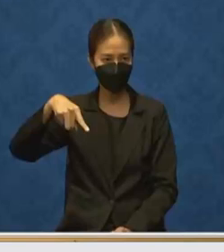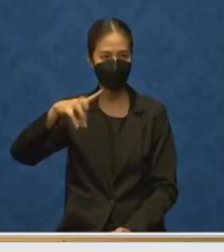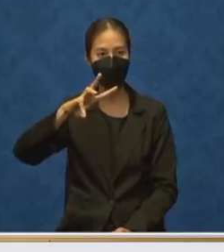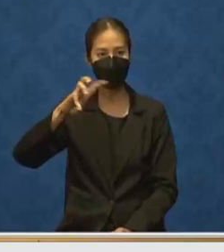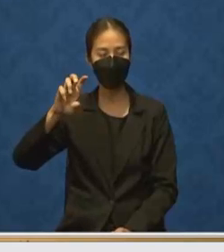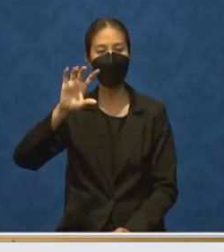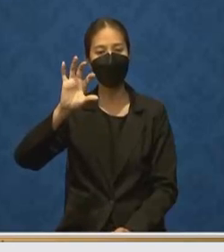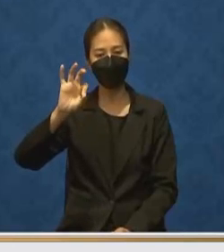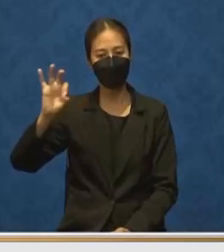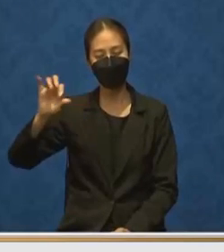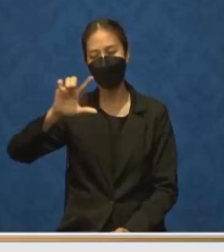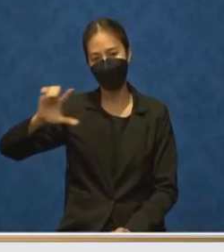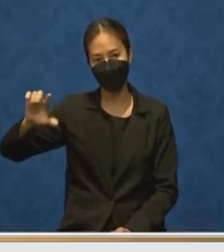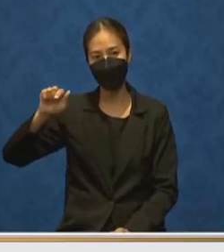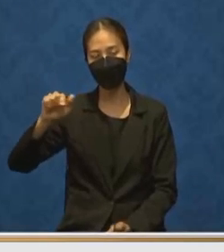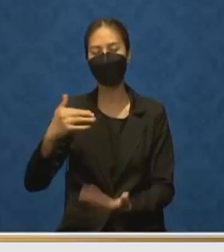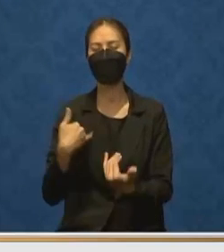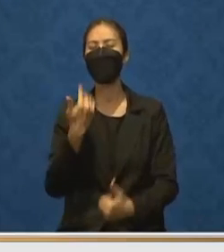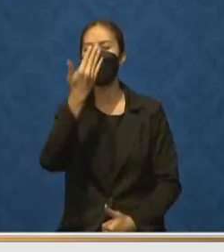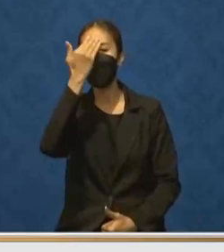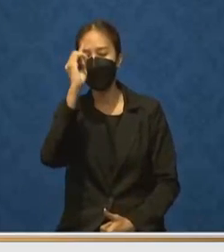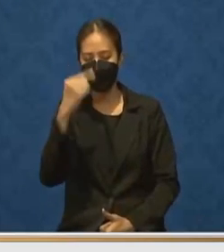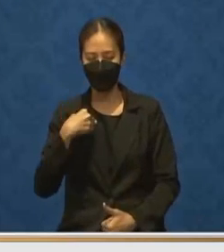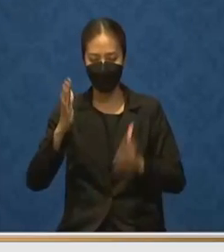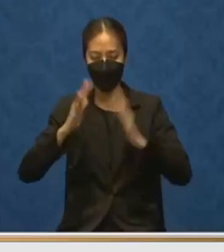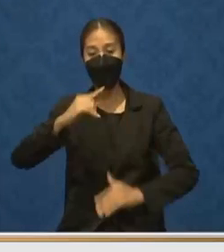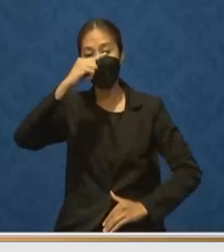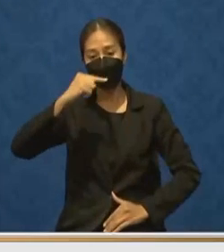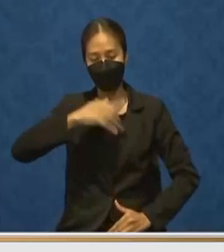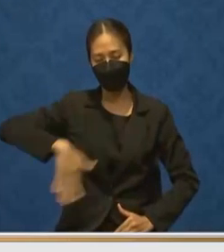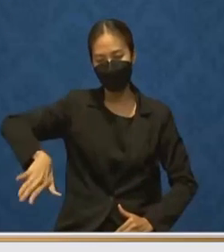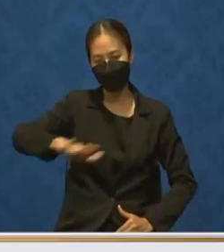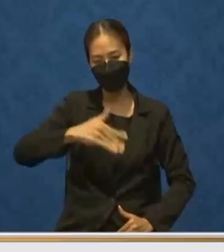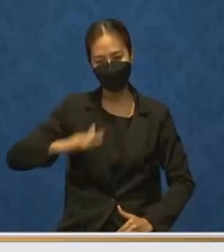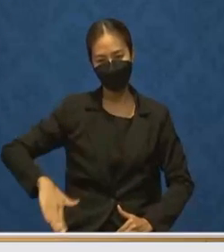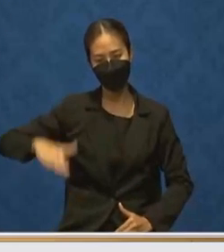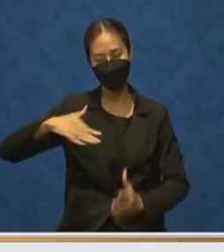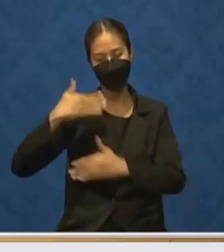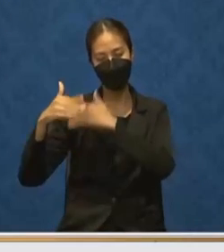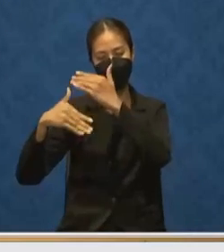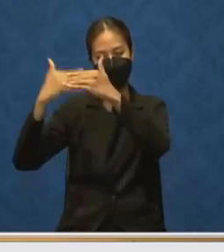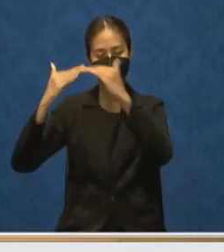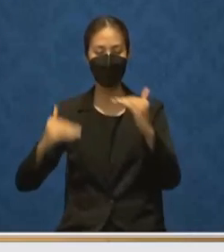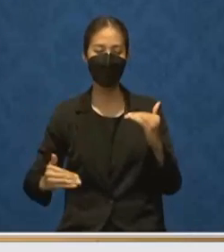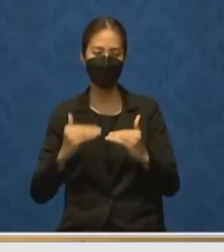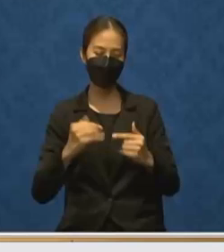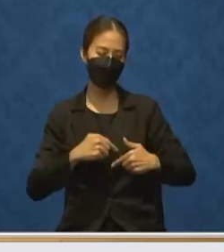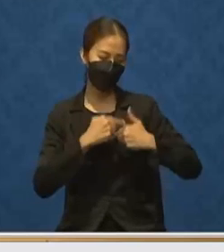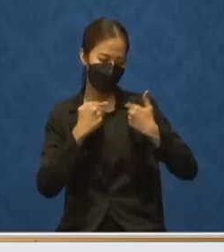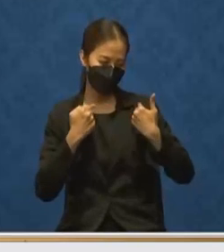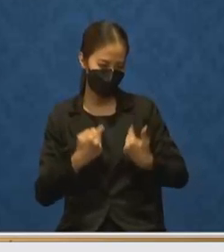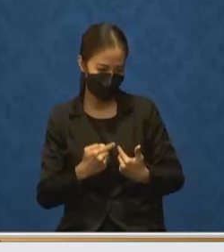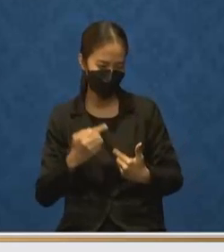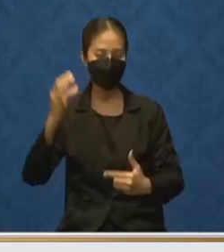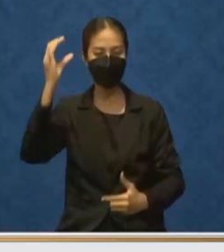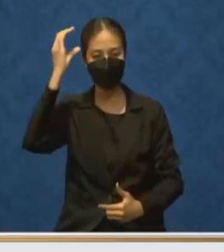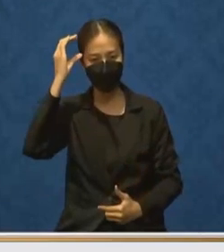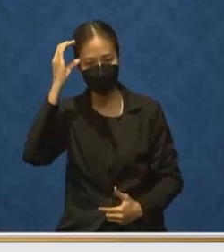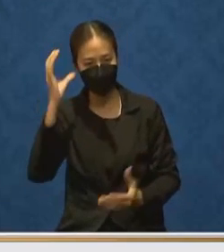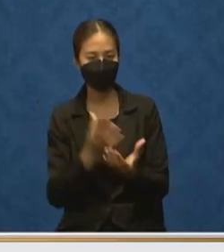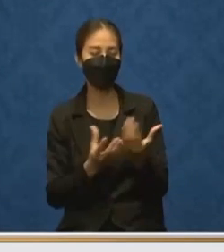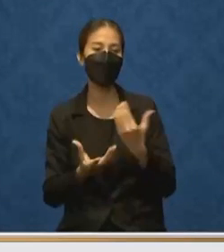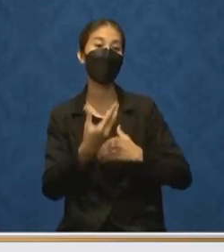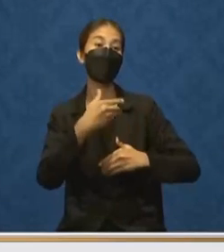31,699.5 ล้านบาทเพื่อให้คนไทยทุกช่วงวัยได้รับการพัฒนาอย่างสมดุลทั้งด้านร่างกายสติปัญญาคุณธรรมจริยธร